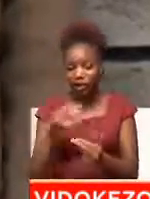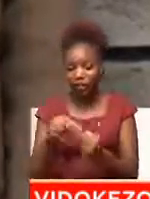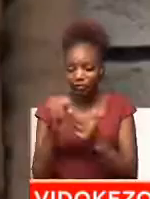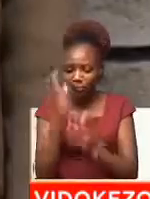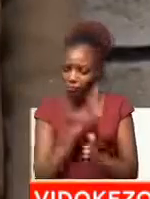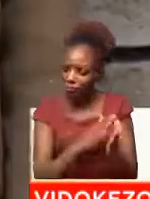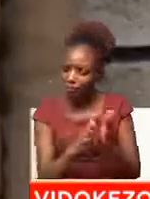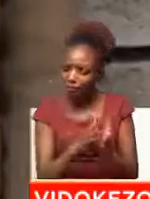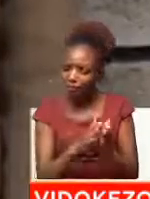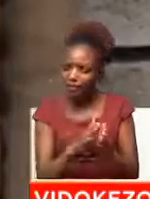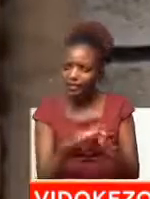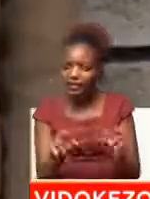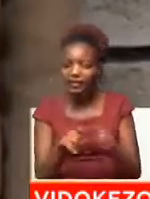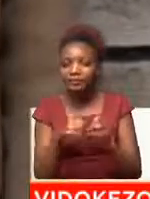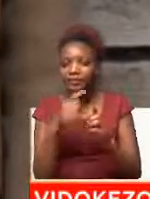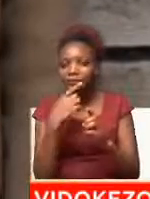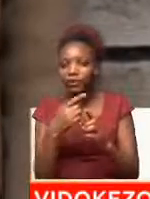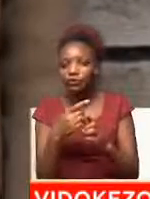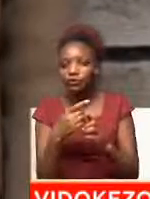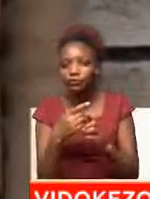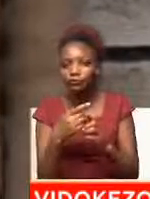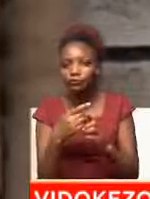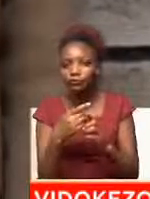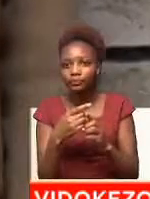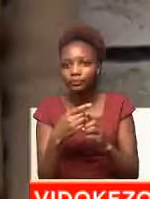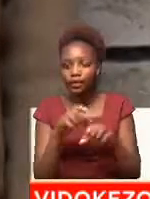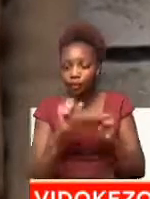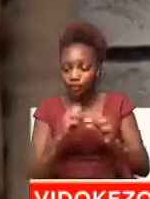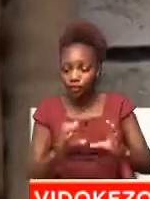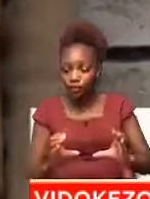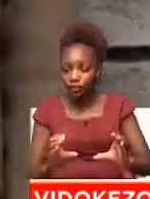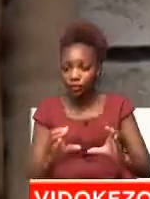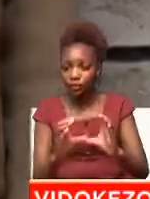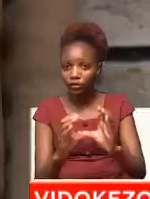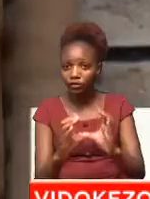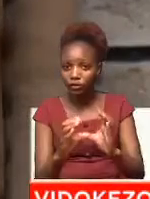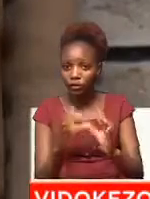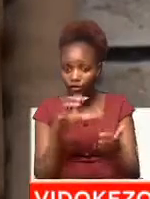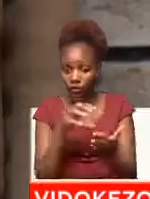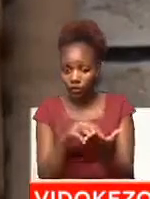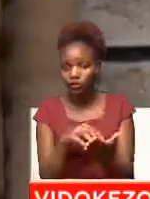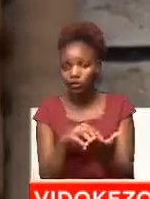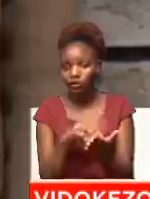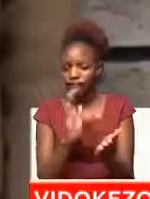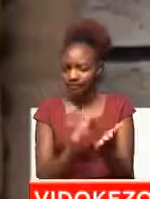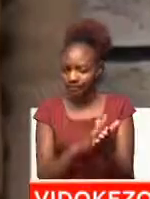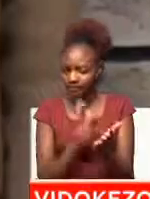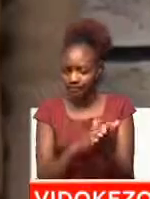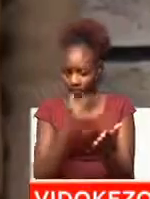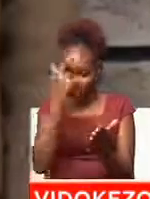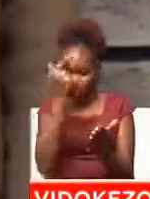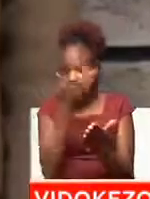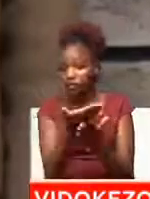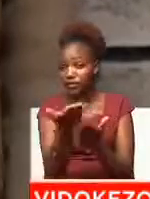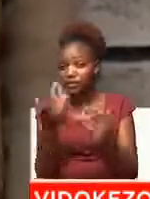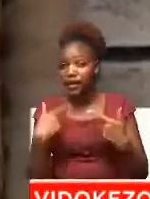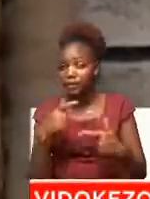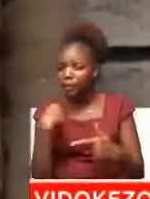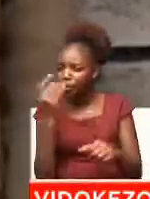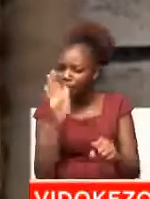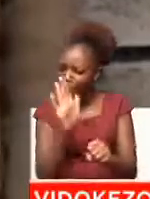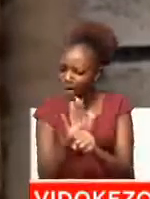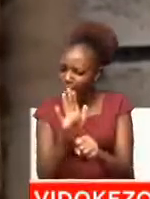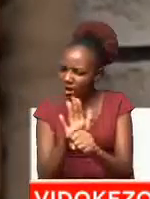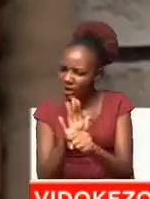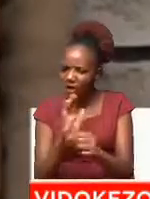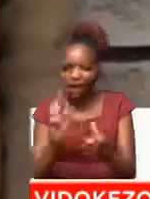kwamba janga hili waweze kulikontrol haraka iwezekanavyo, kwa sababu hawa ni watu ambao ni wengi